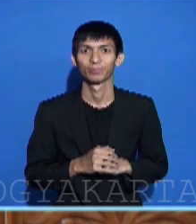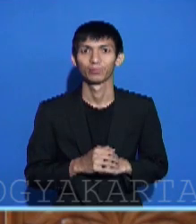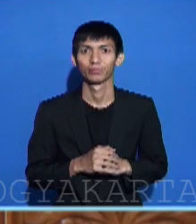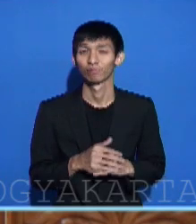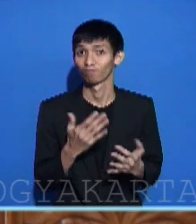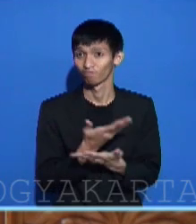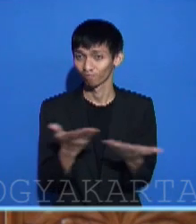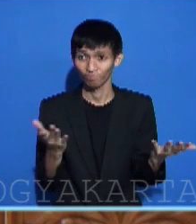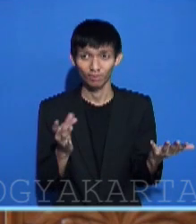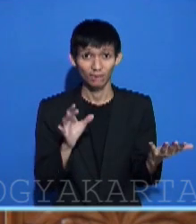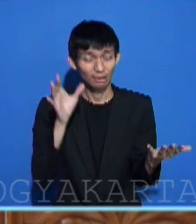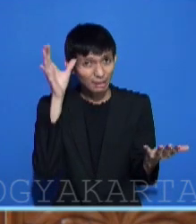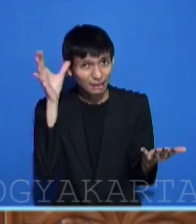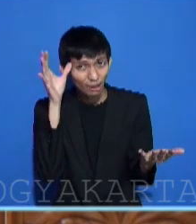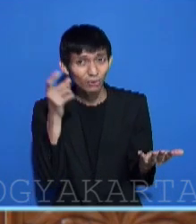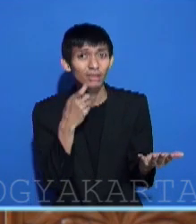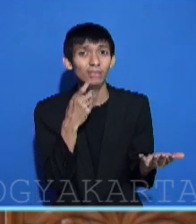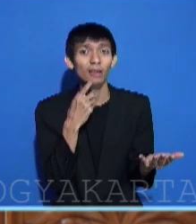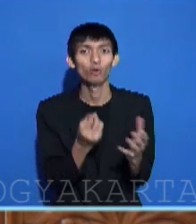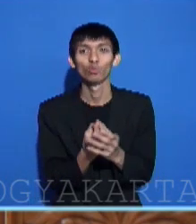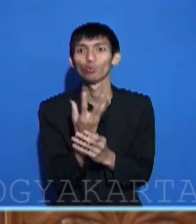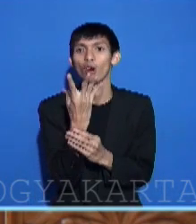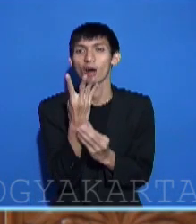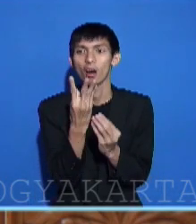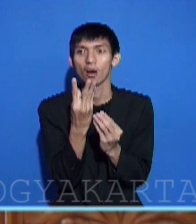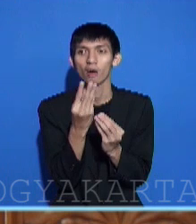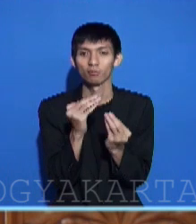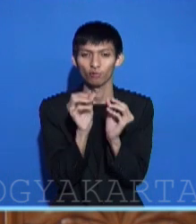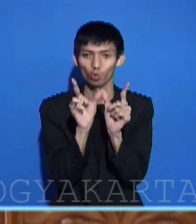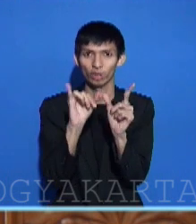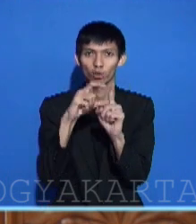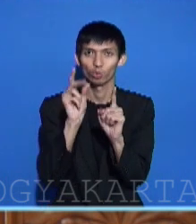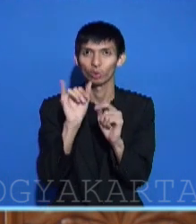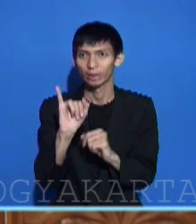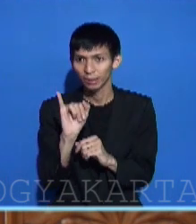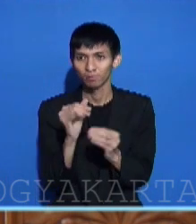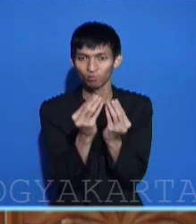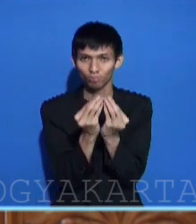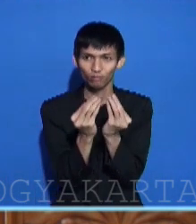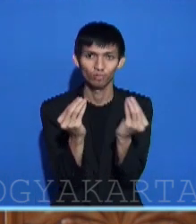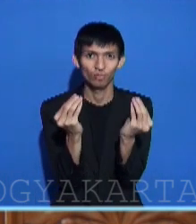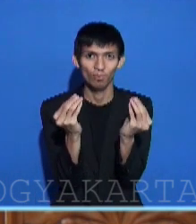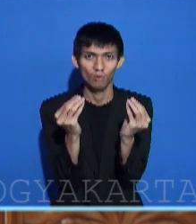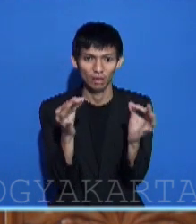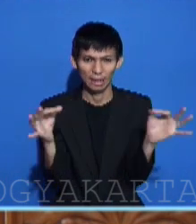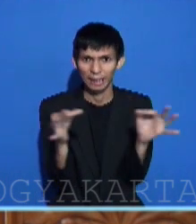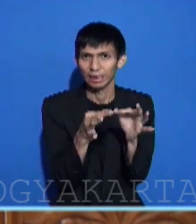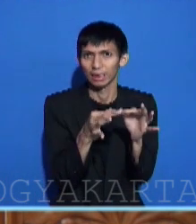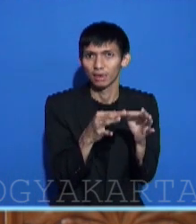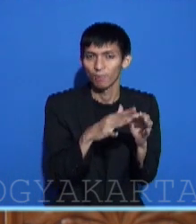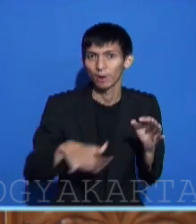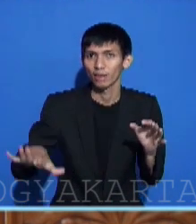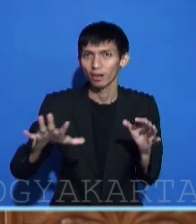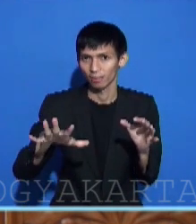Der kathah ingkangertosiykar widri tanan gulma inkang kathah tuuh ing pinggir seganten lanad